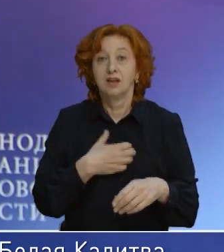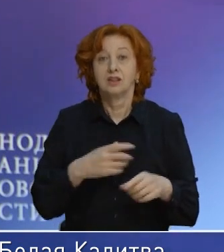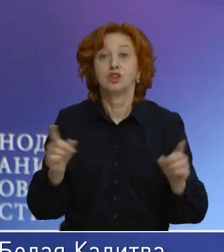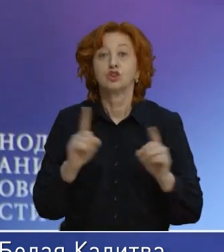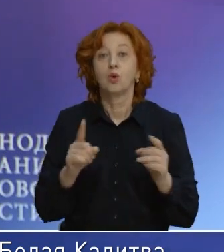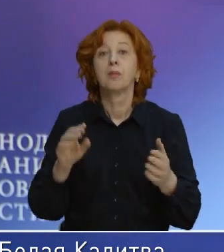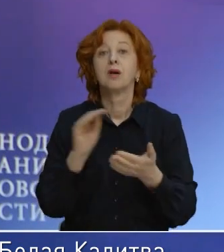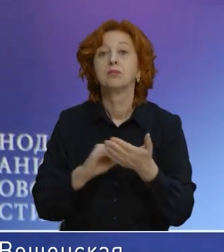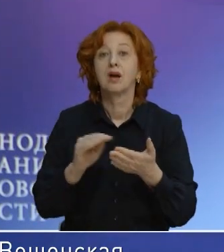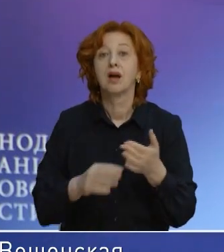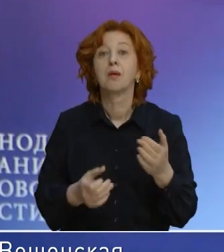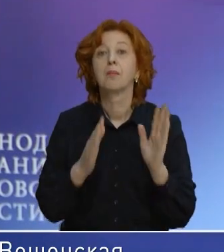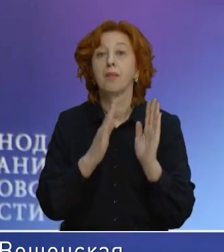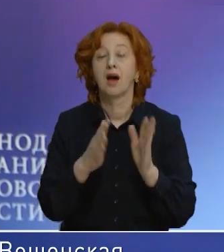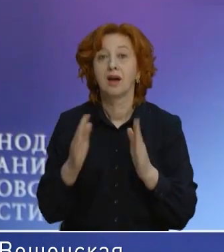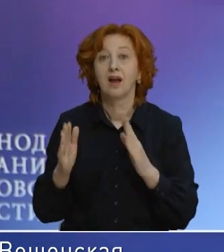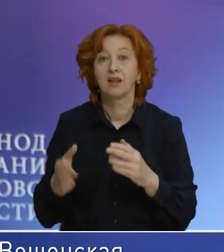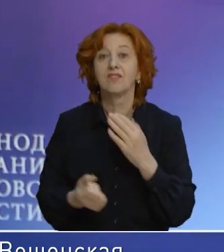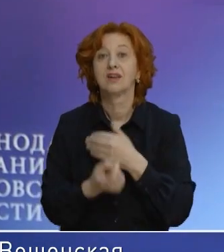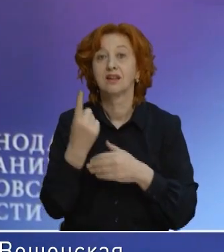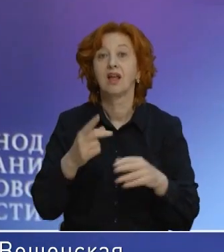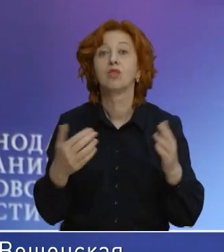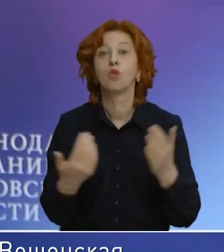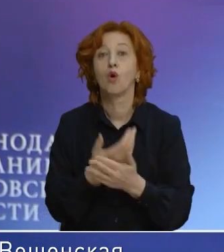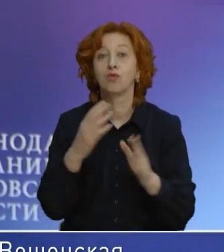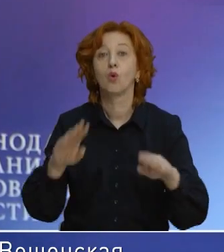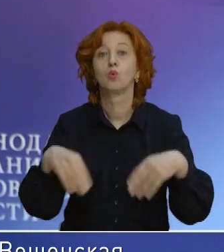прописан особый порядок предоставления земельных участков